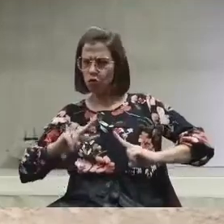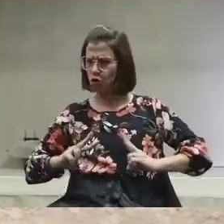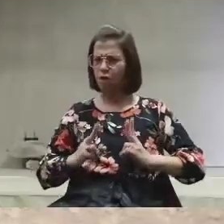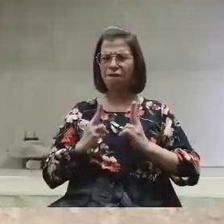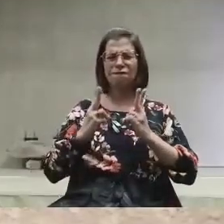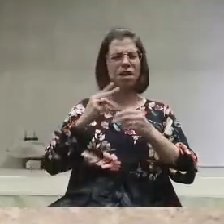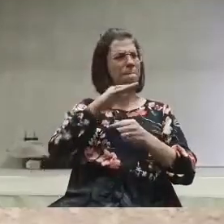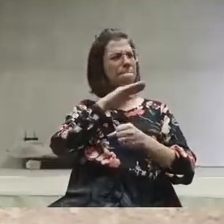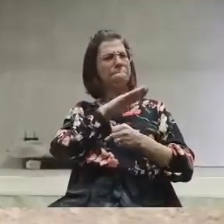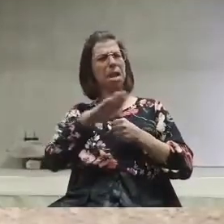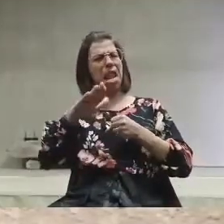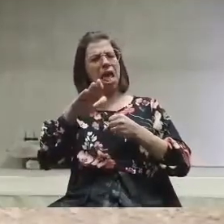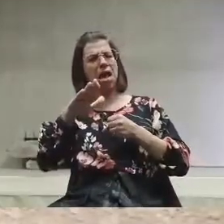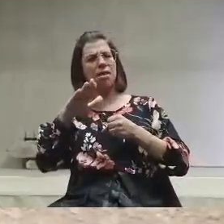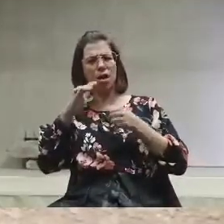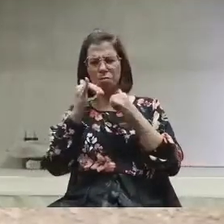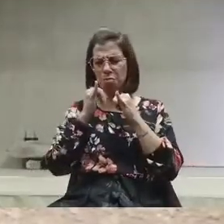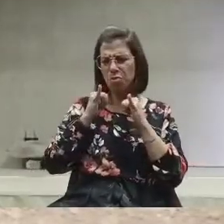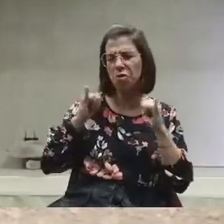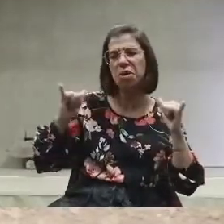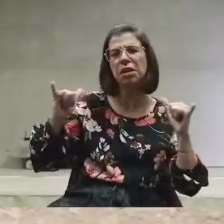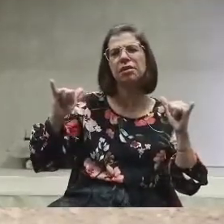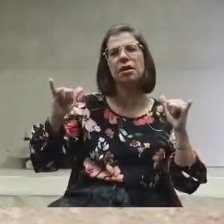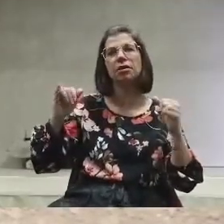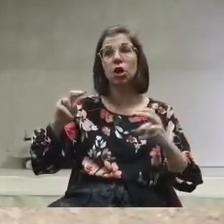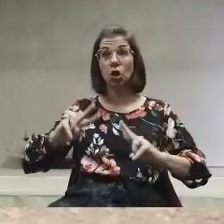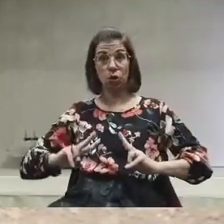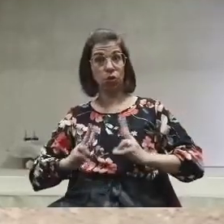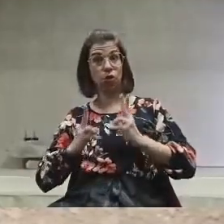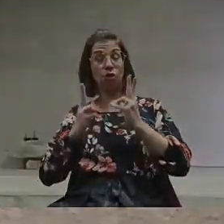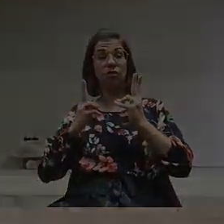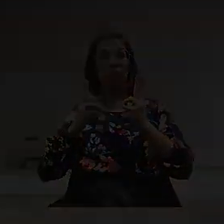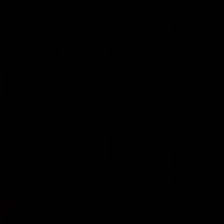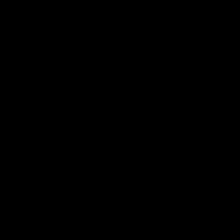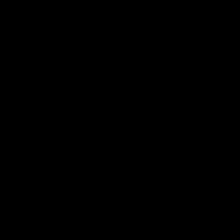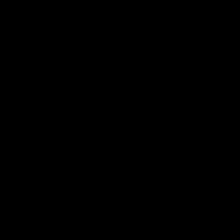qui le glorifie. Amen. Alléluia. Gloire à Dieu.